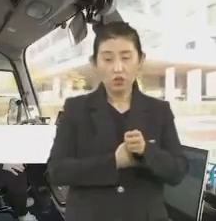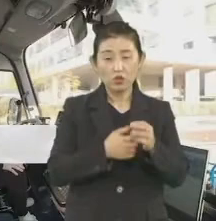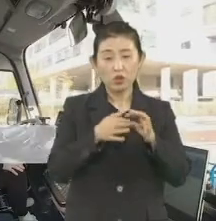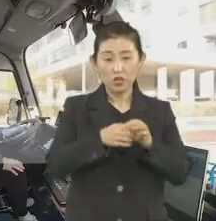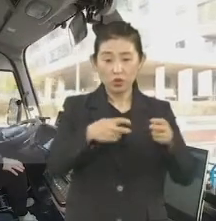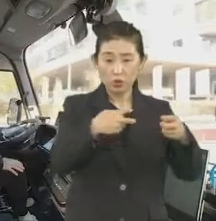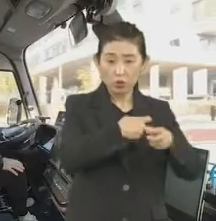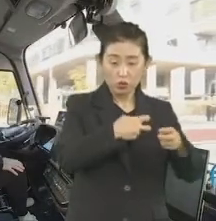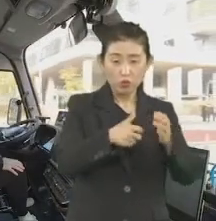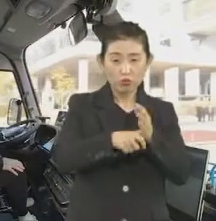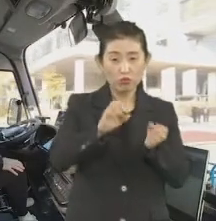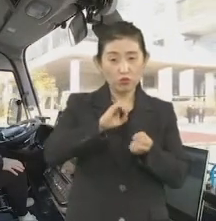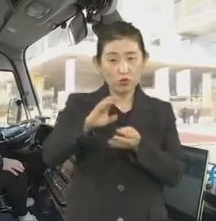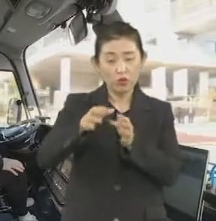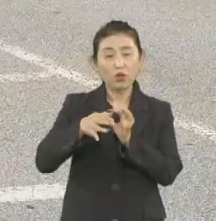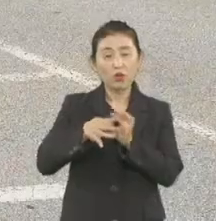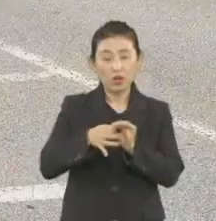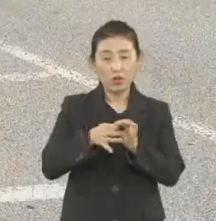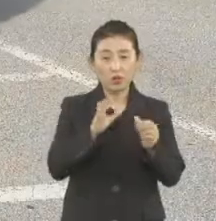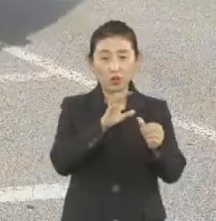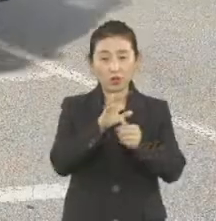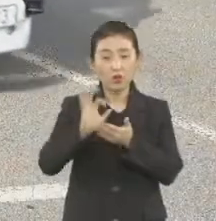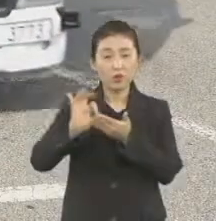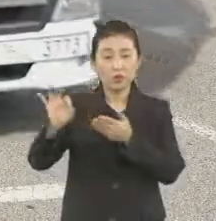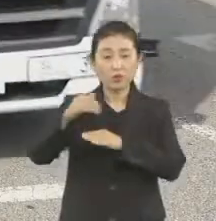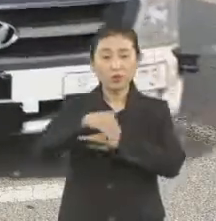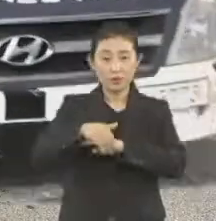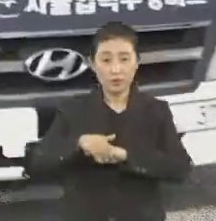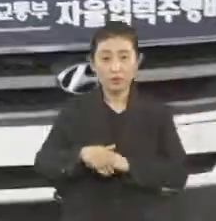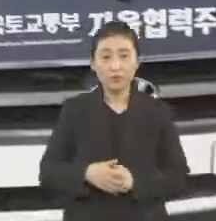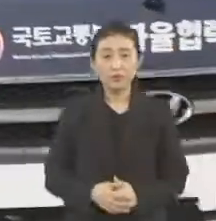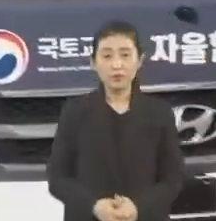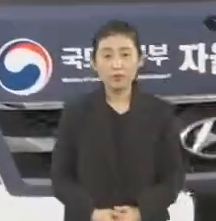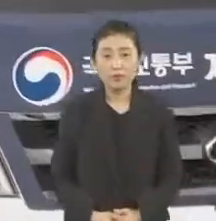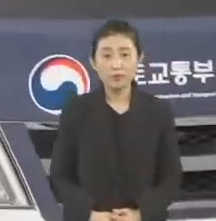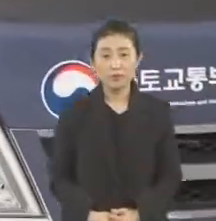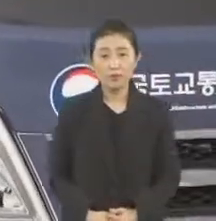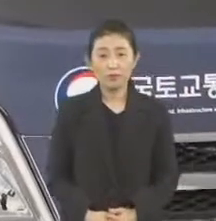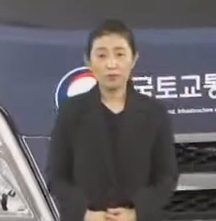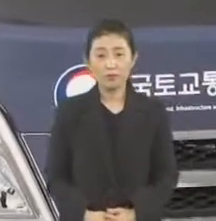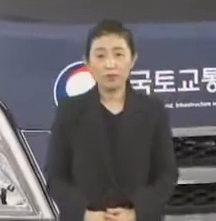교통과 물류 서비스를 상용화할 계획입니다. TJB 조혜원입니다.